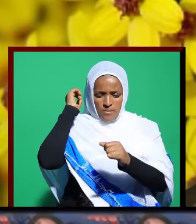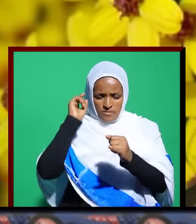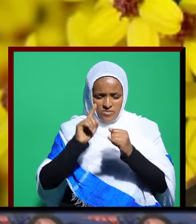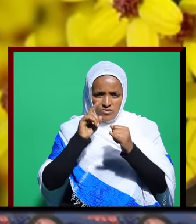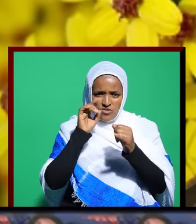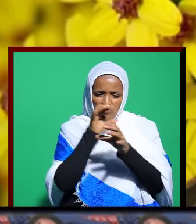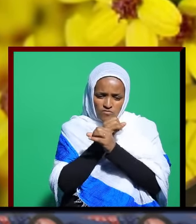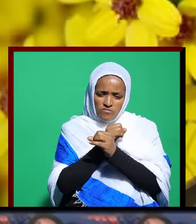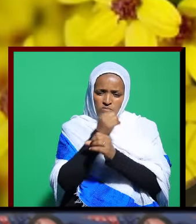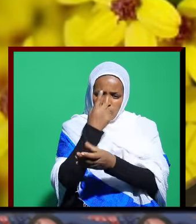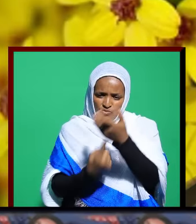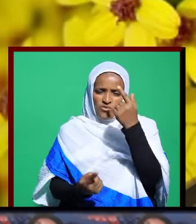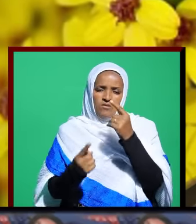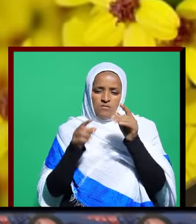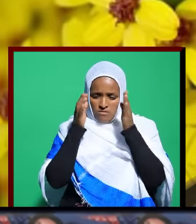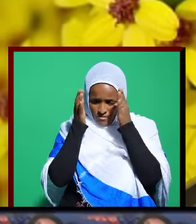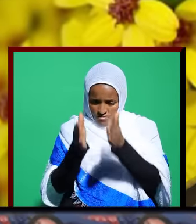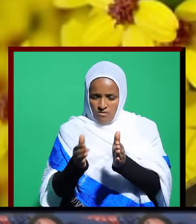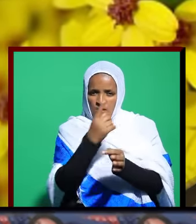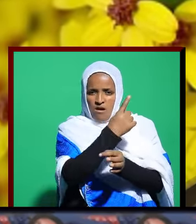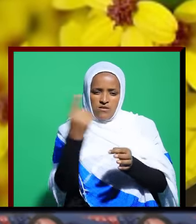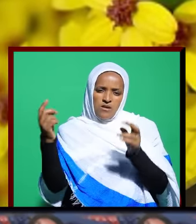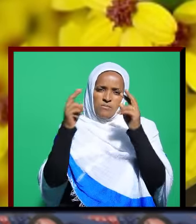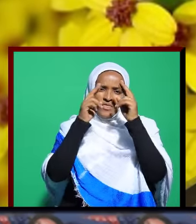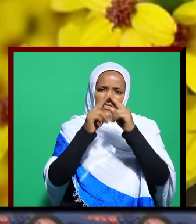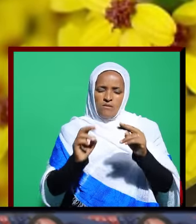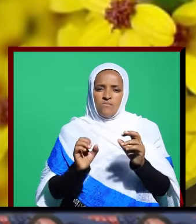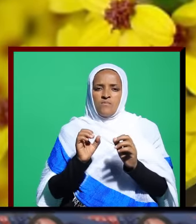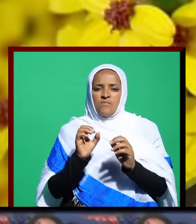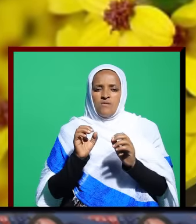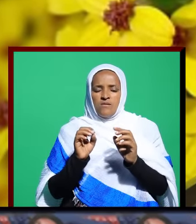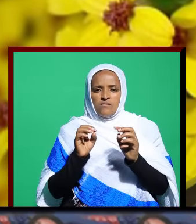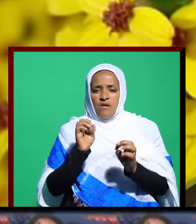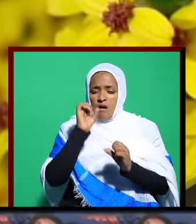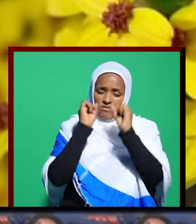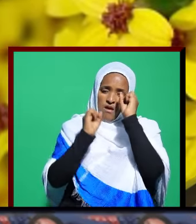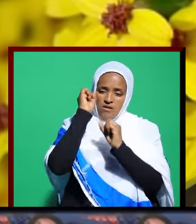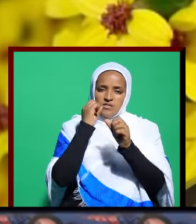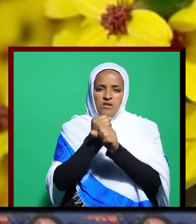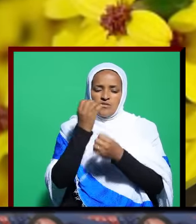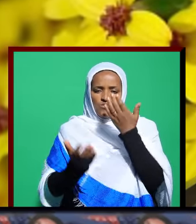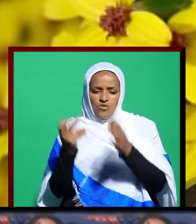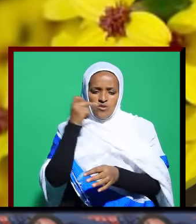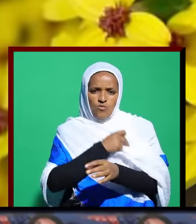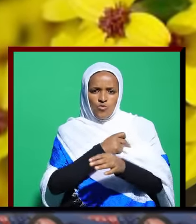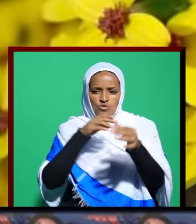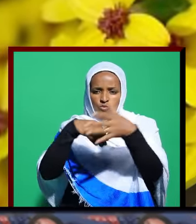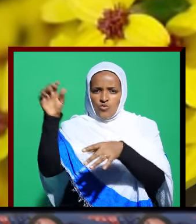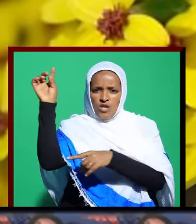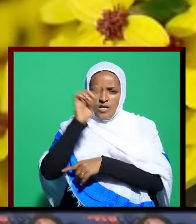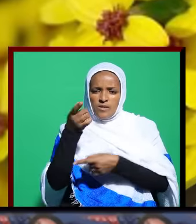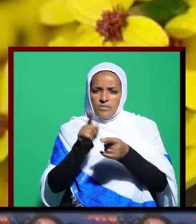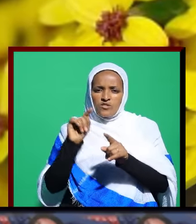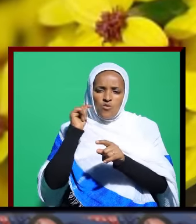ስራ መጨረሳቸው ላይ ብቻ ነው የሚያተኩሩት። አንዳንድ በጣም ታታሪ ሰራተኞች የደሞዝ መውጫ